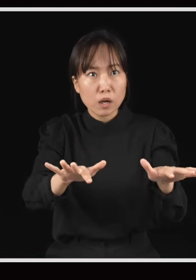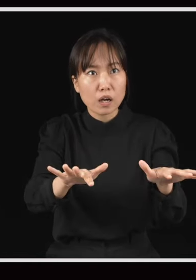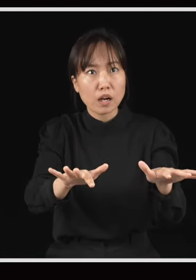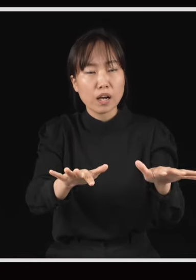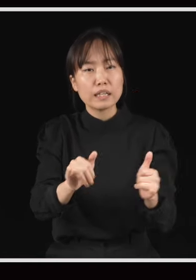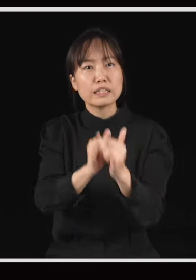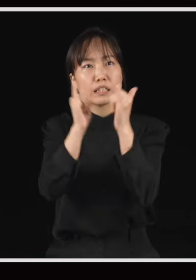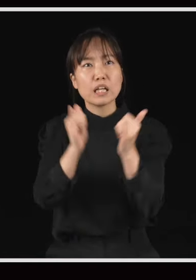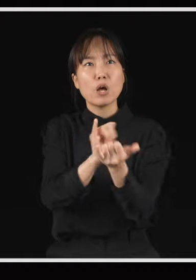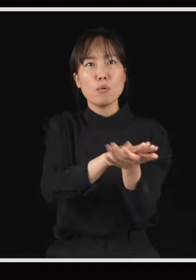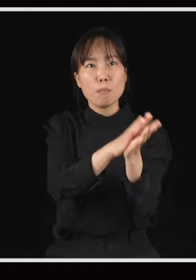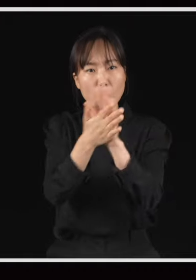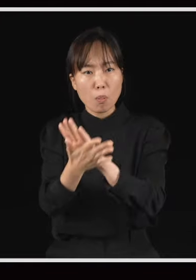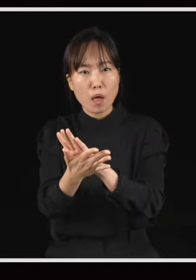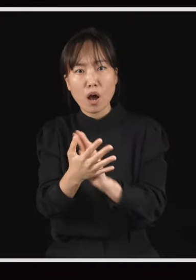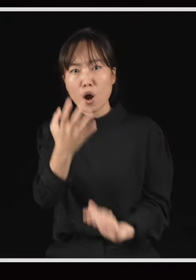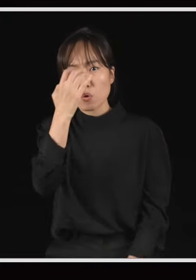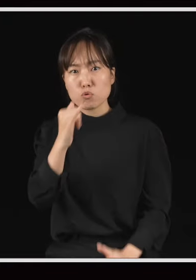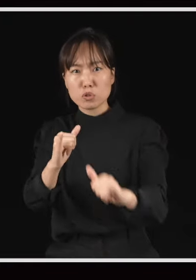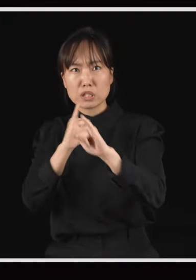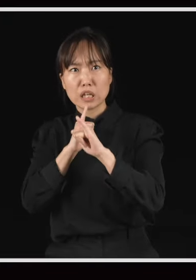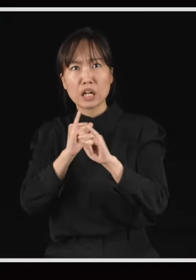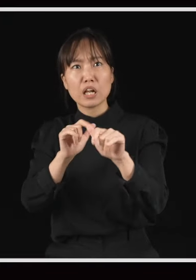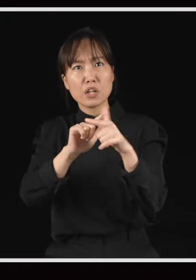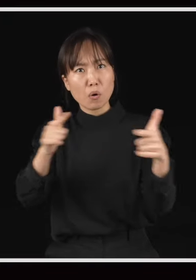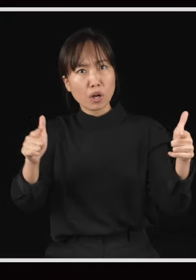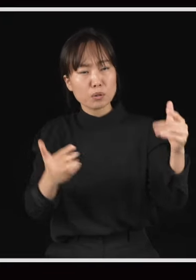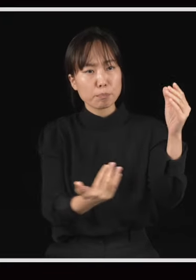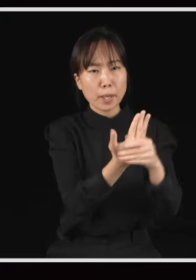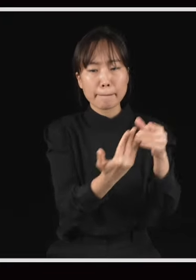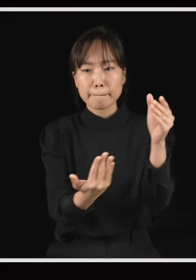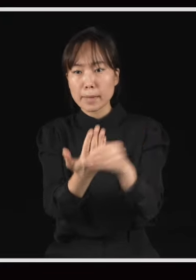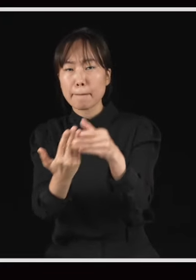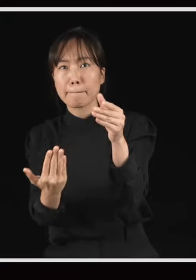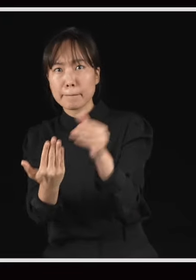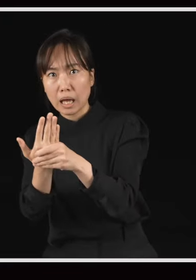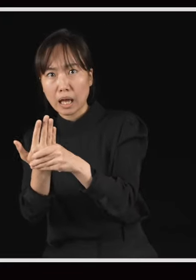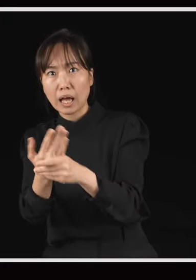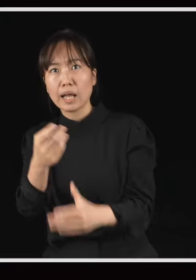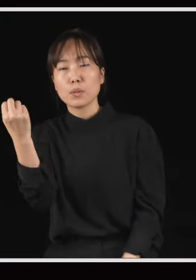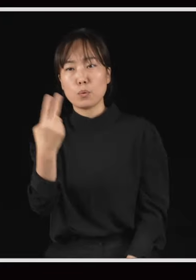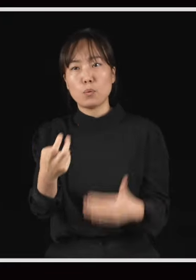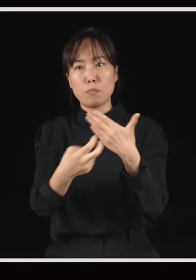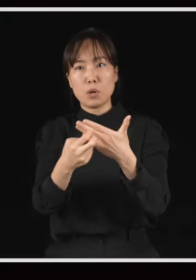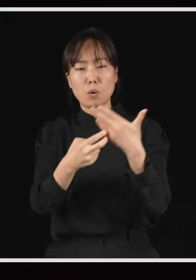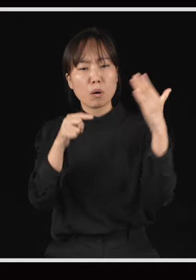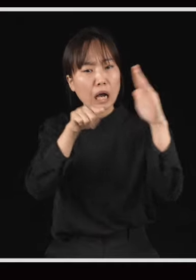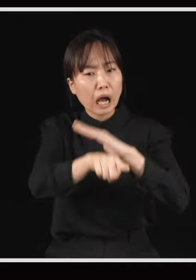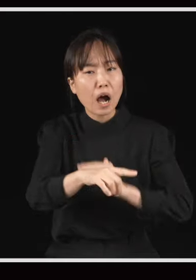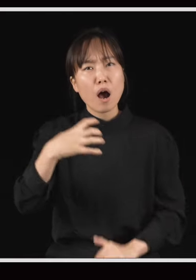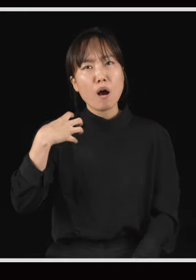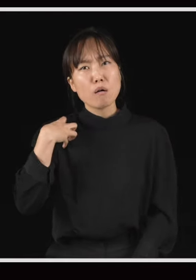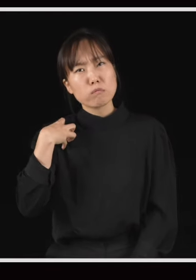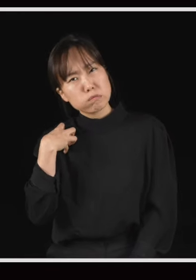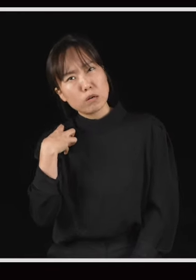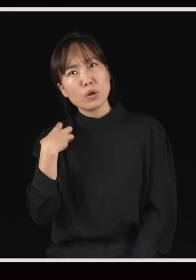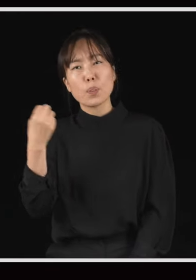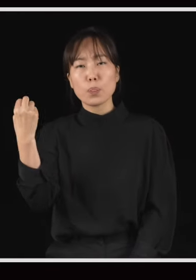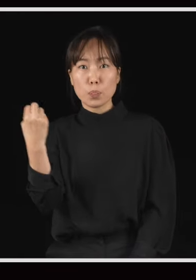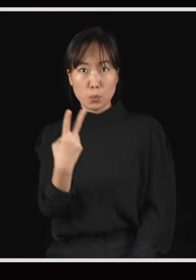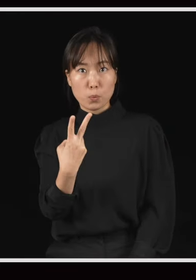변화가 오고 또 절망사라든지 여러 가지 문제들이 생기면서 또 어떤 의료 시스템에